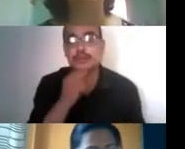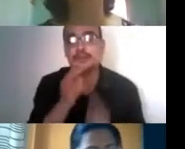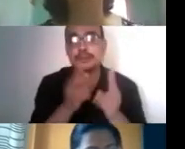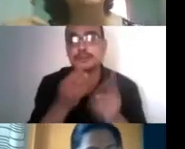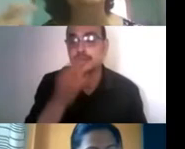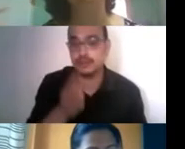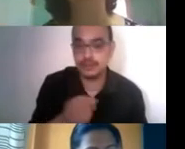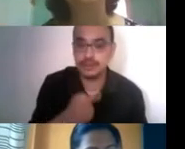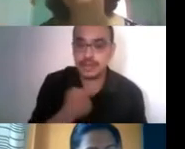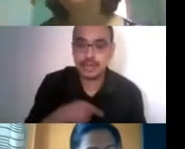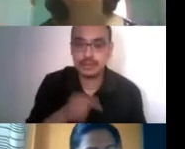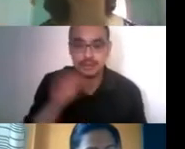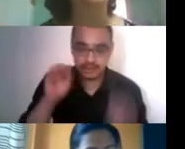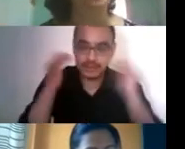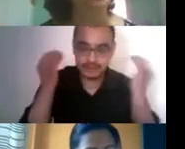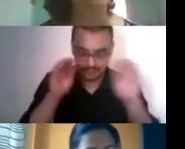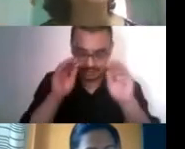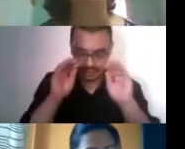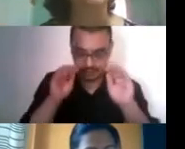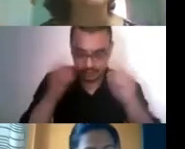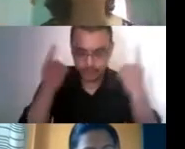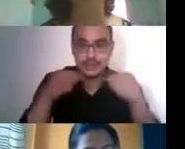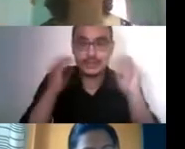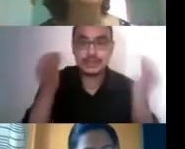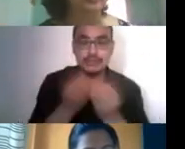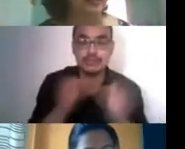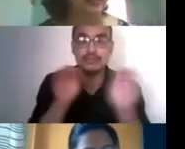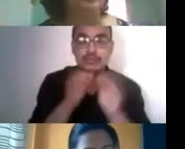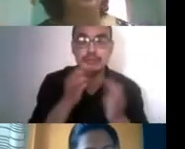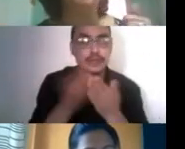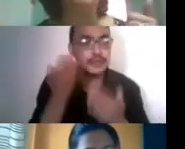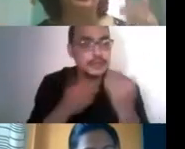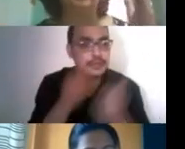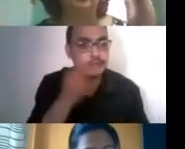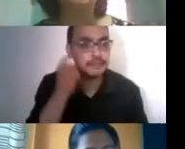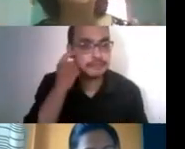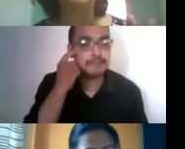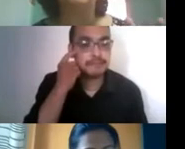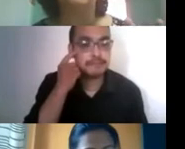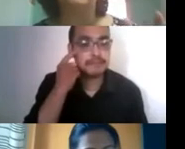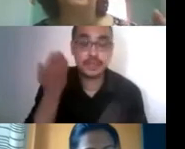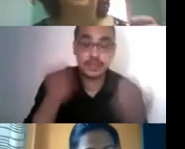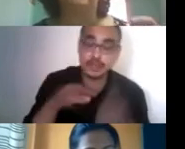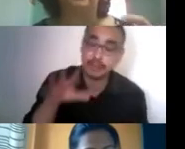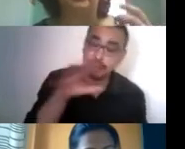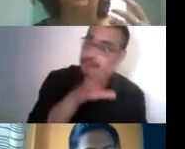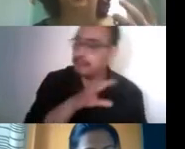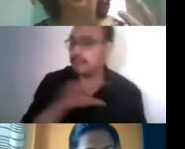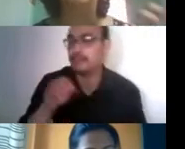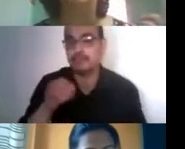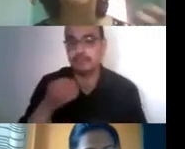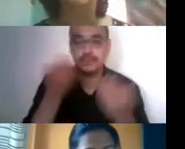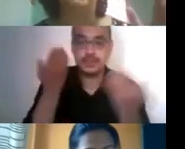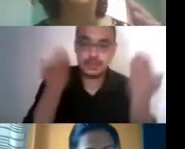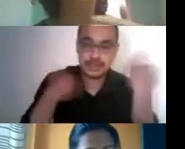खालि शारीरिक हिंसा मात्रै हेरिरहेको पनि हुनसक्छ है। त्यसले गर्दाखेरि हिंसा, हामी यो सबैतिर यदि हामी हिंसा हो